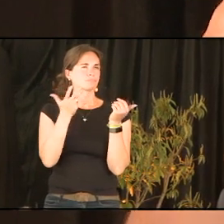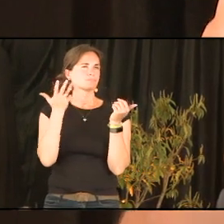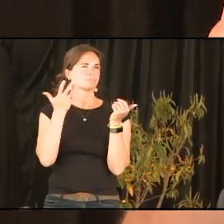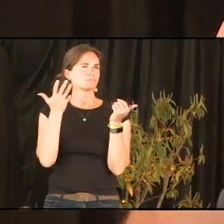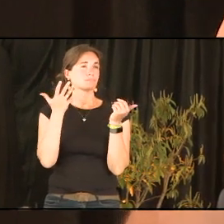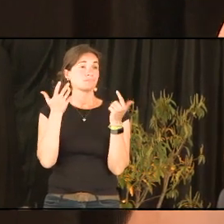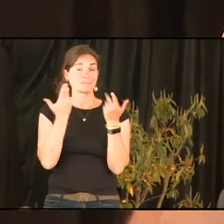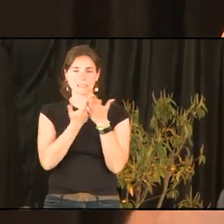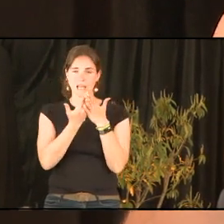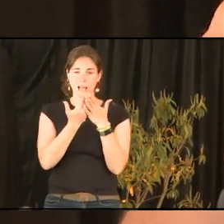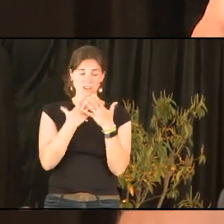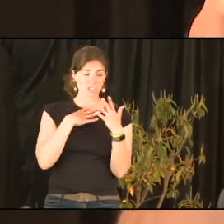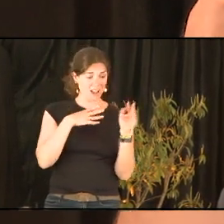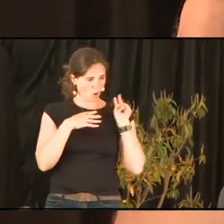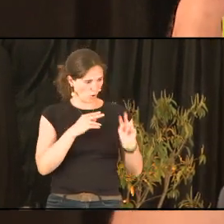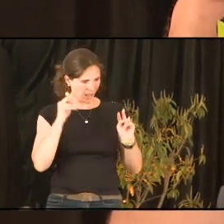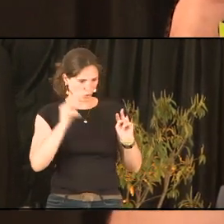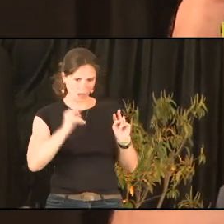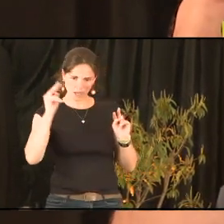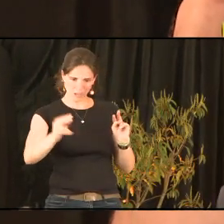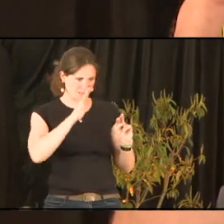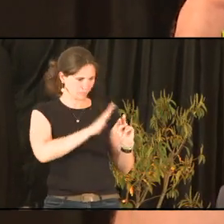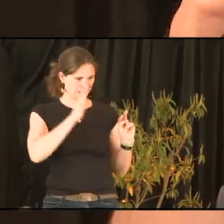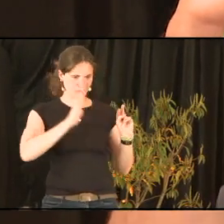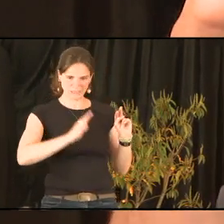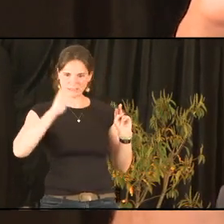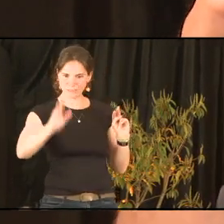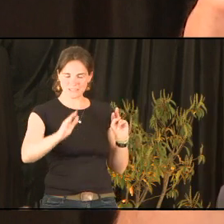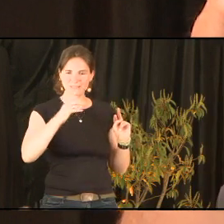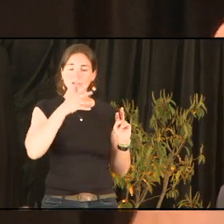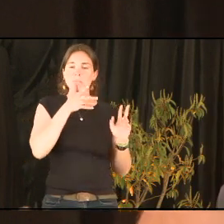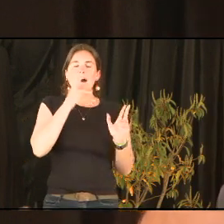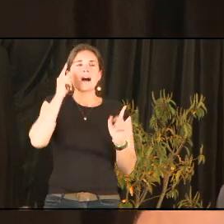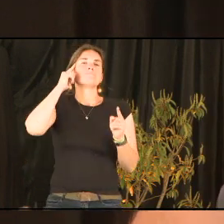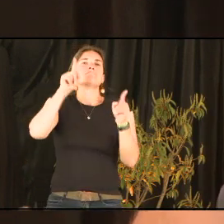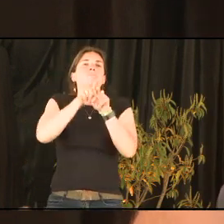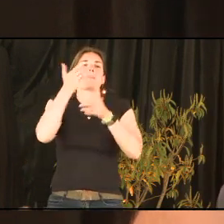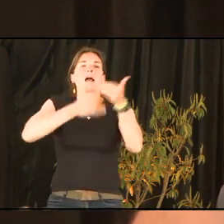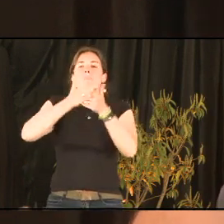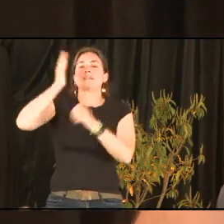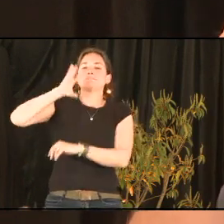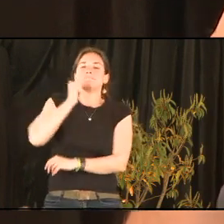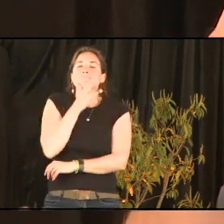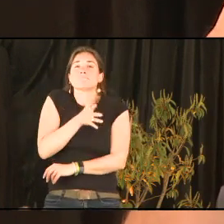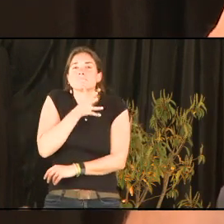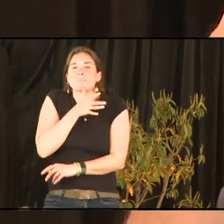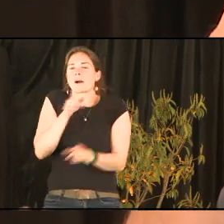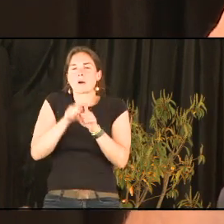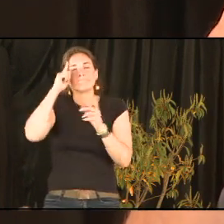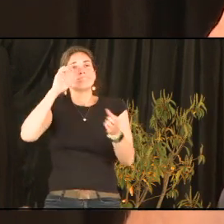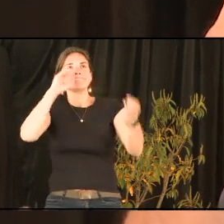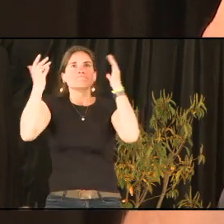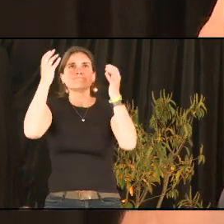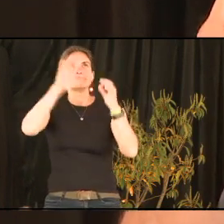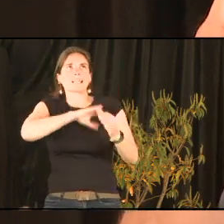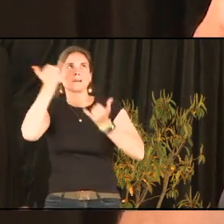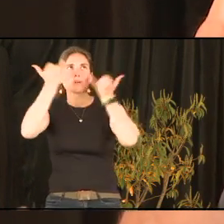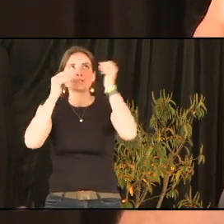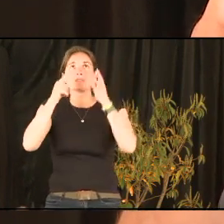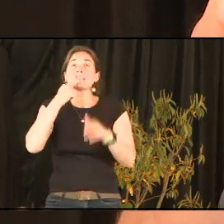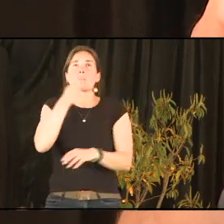cette subjectivité que je peux difficilement m'imaginer, mais que j'essaye d'imaginer, qui a vécu il y a moins 15 000 ans et